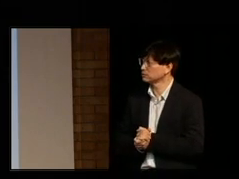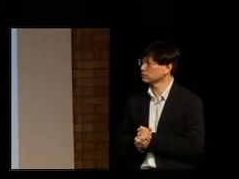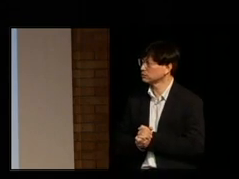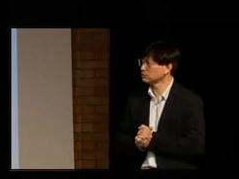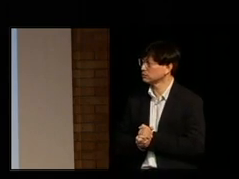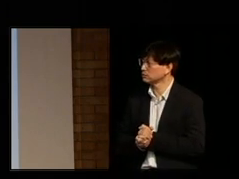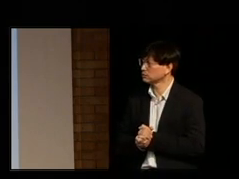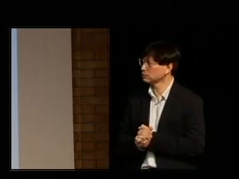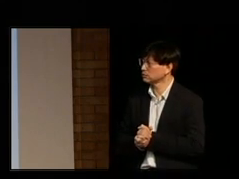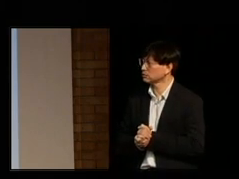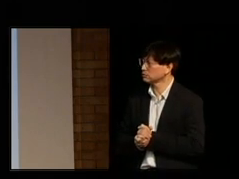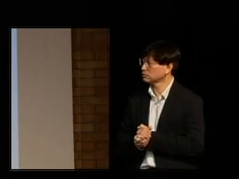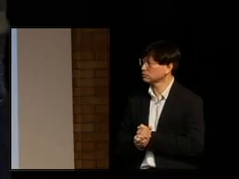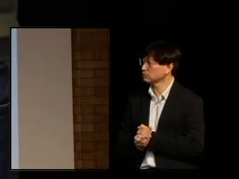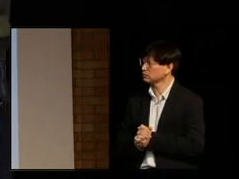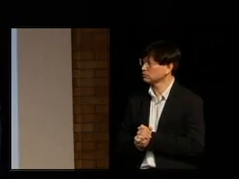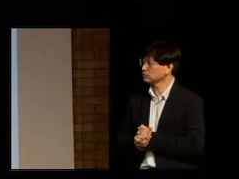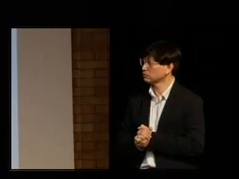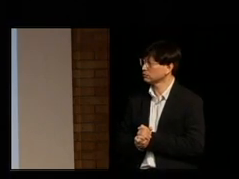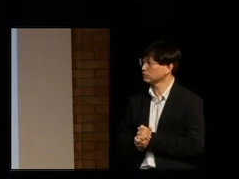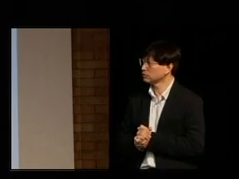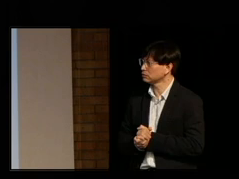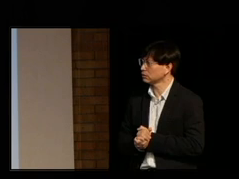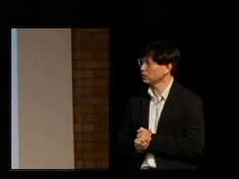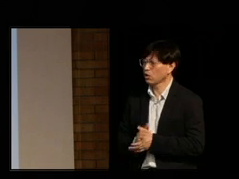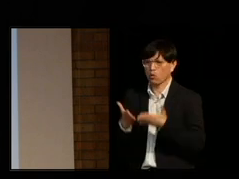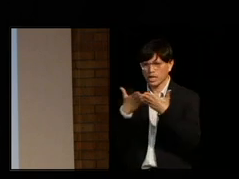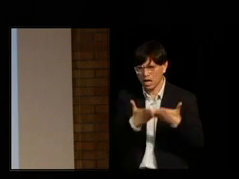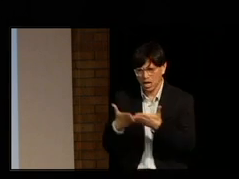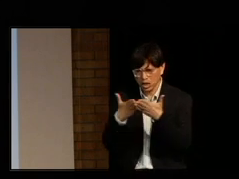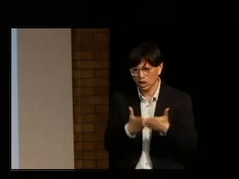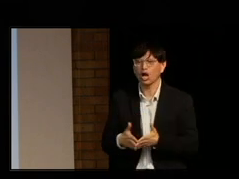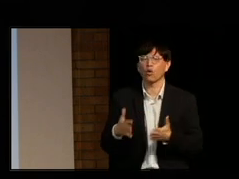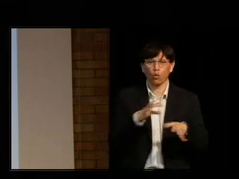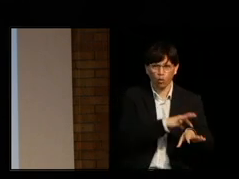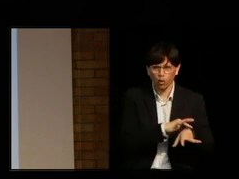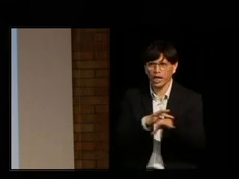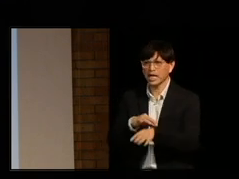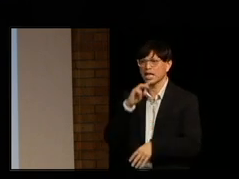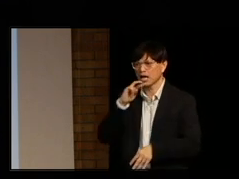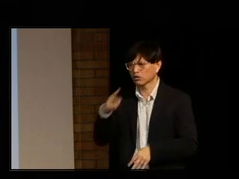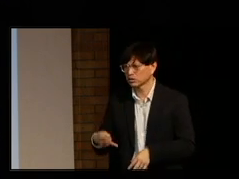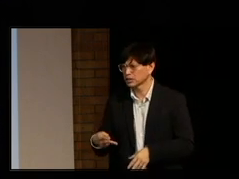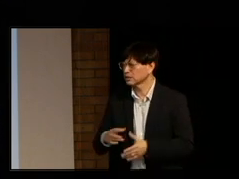questo questo queste linee guida insomma queste consigli